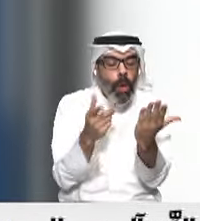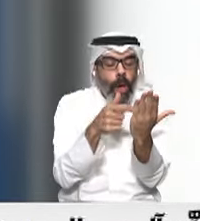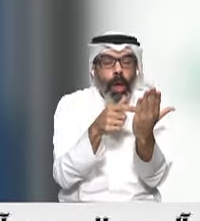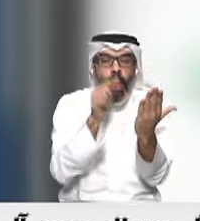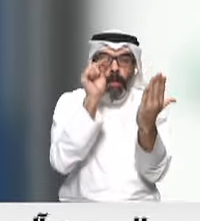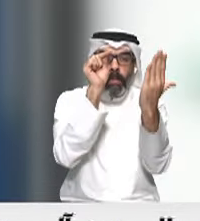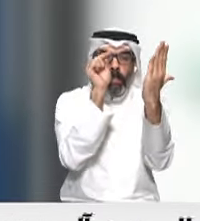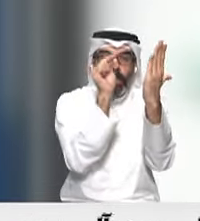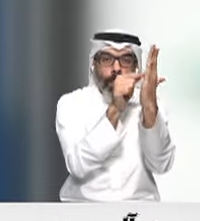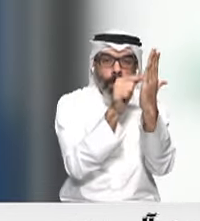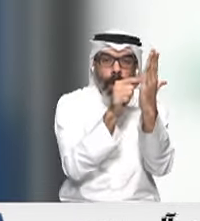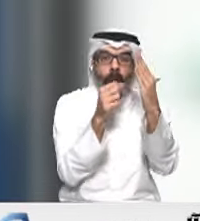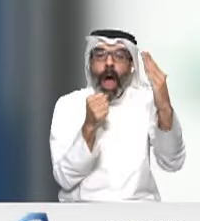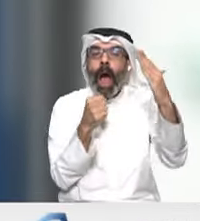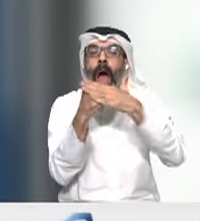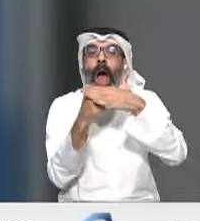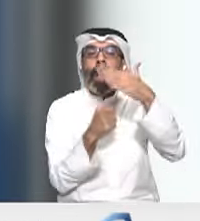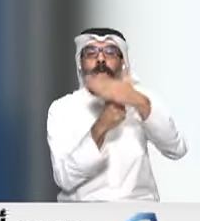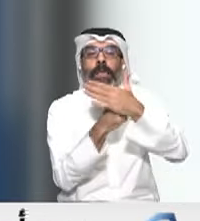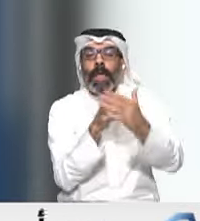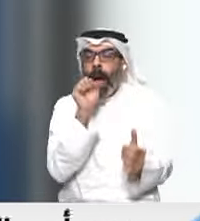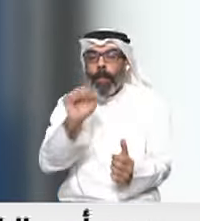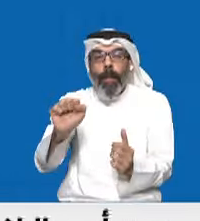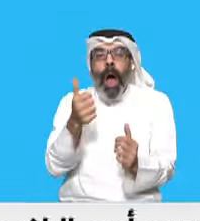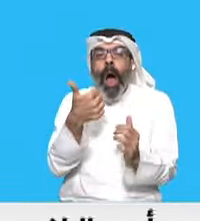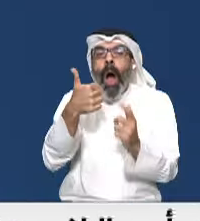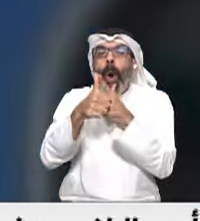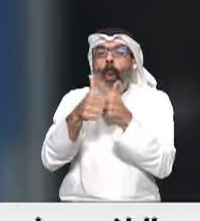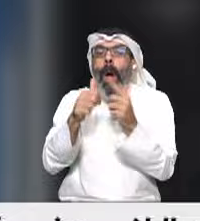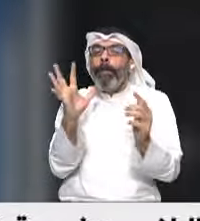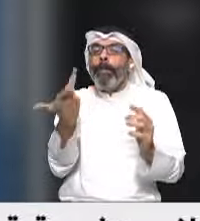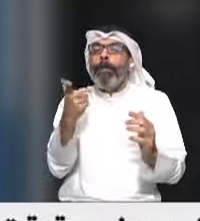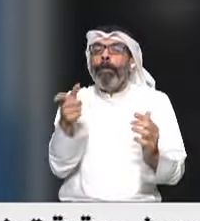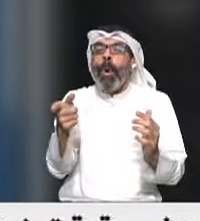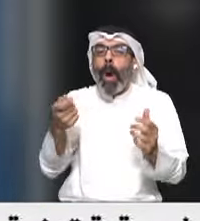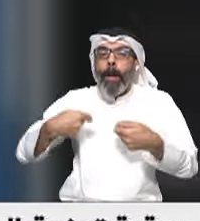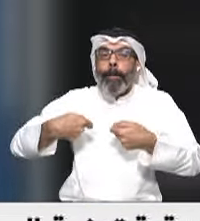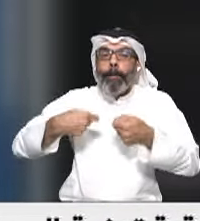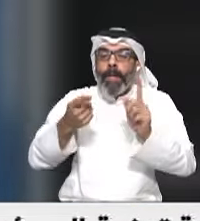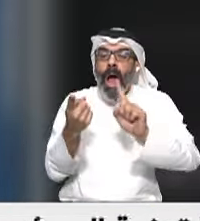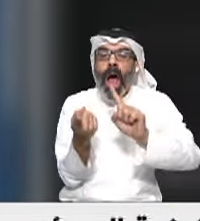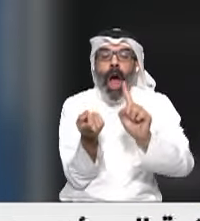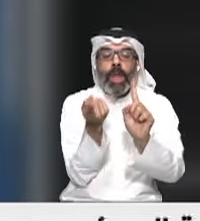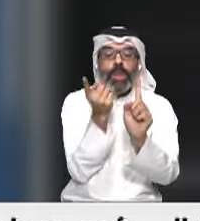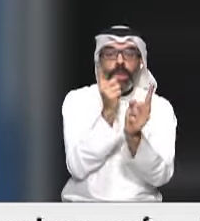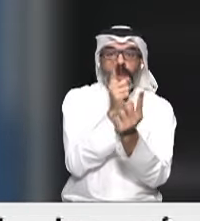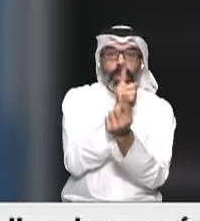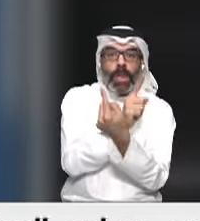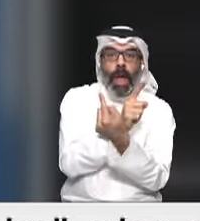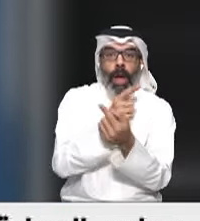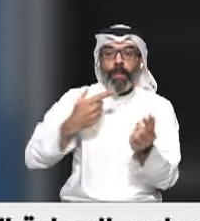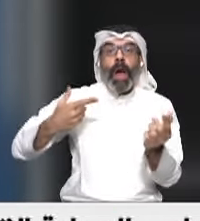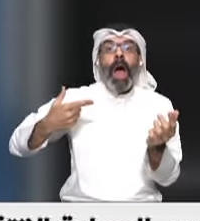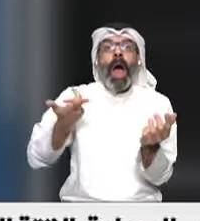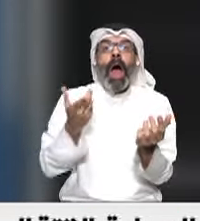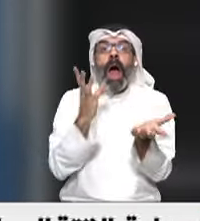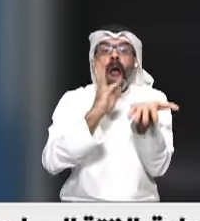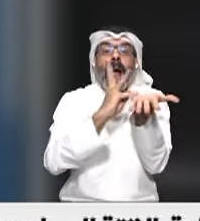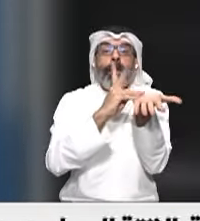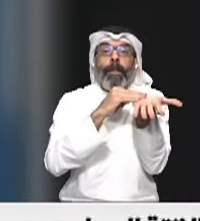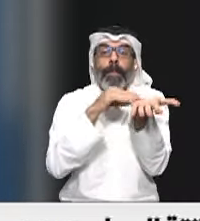المالك الاساسي يستعرض المركبه اللي يبي يحولها يتم ادخال الرقم المدني